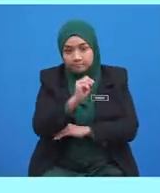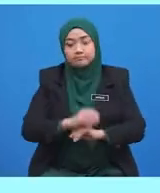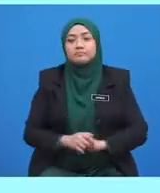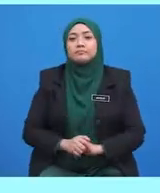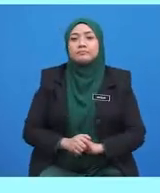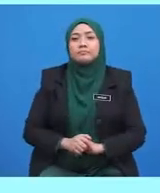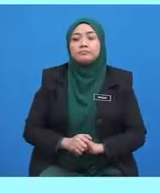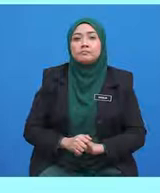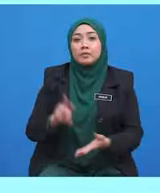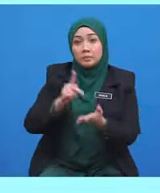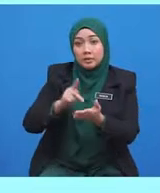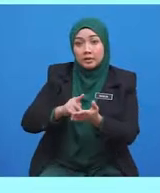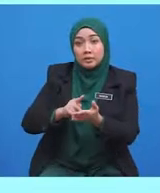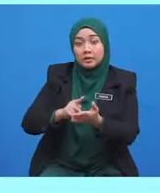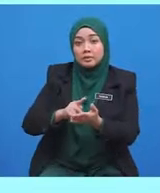ialah 1.